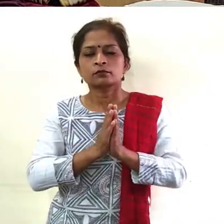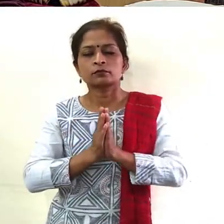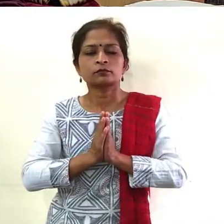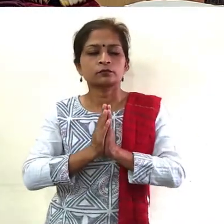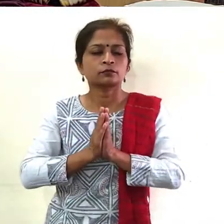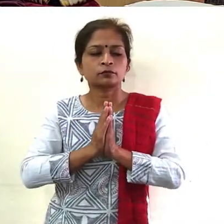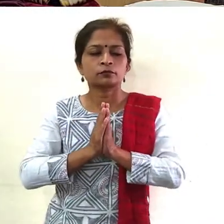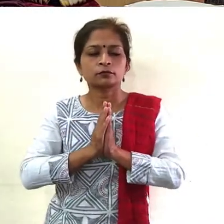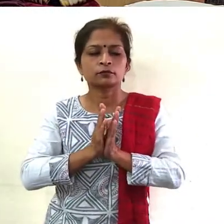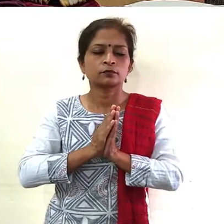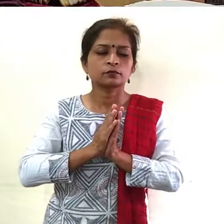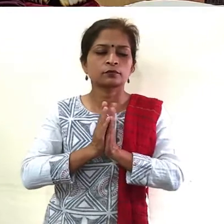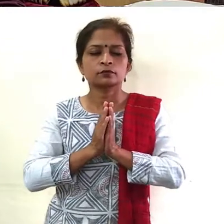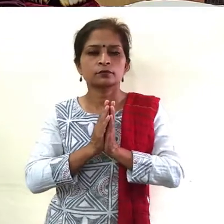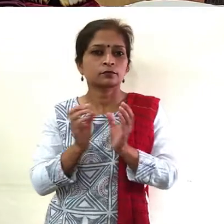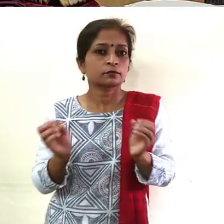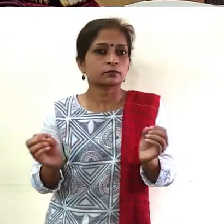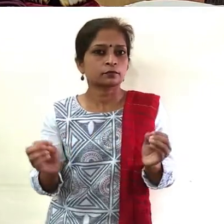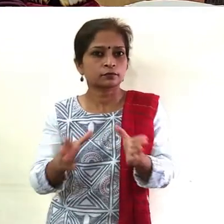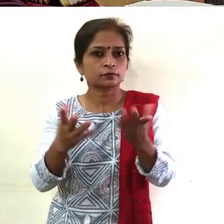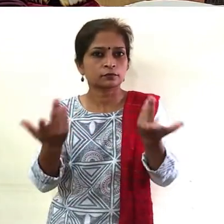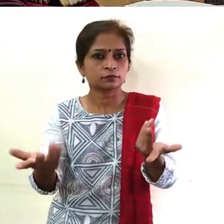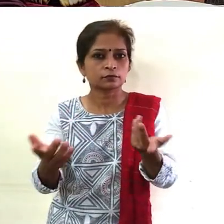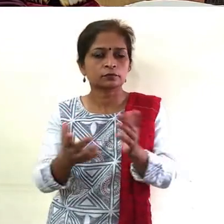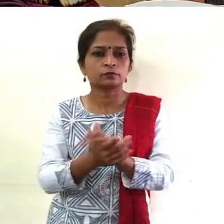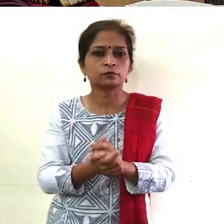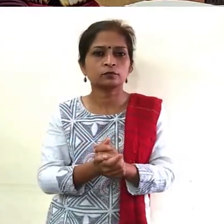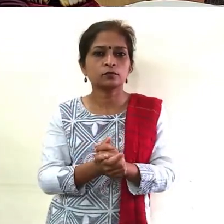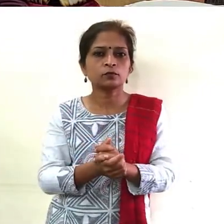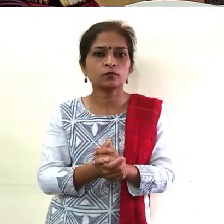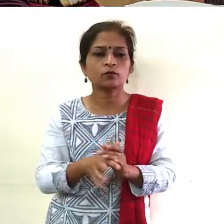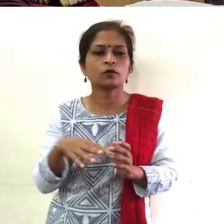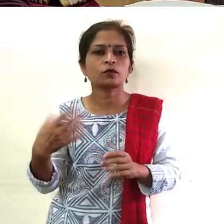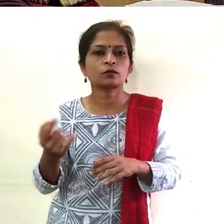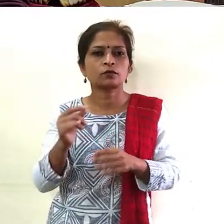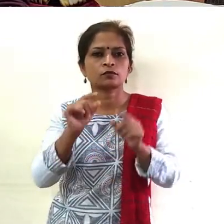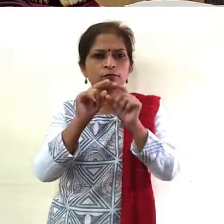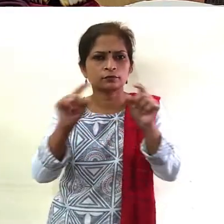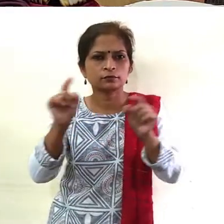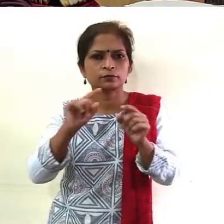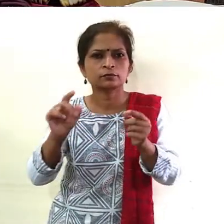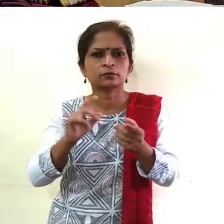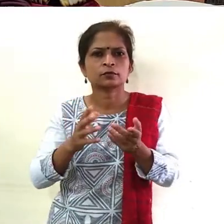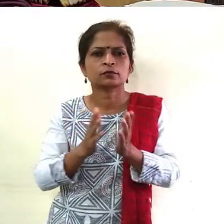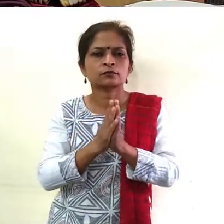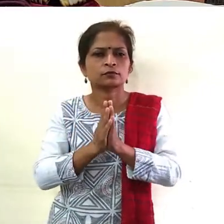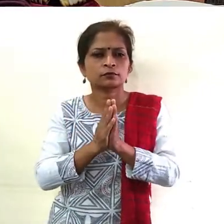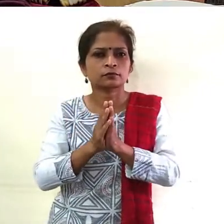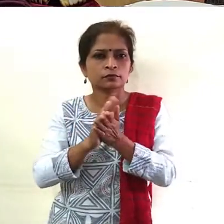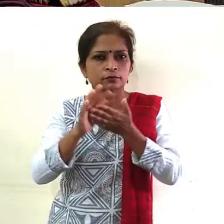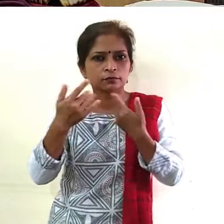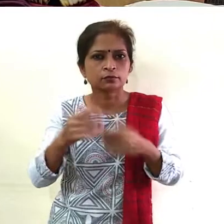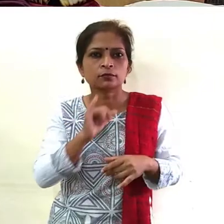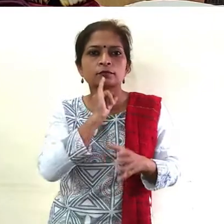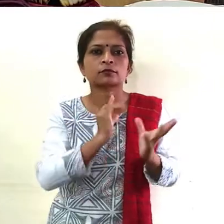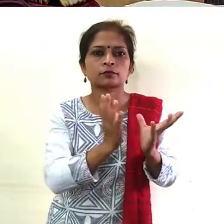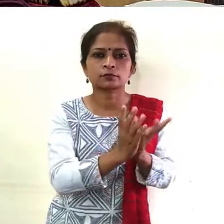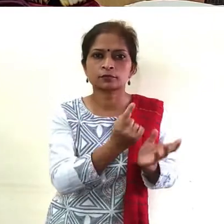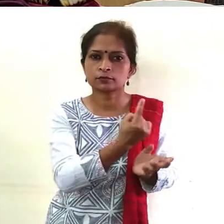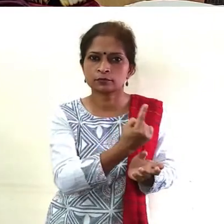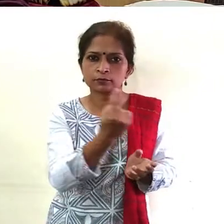की। उन्होंने प्रार्थना करना शुरू किया, और जब पहला मंत्र खत्म होता तो एक कमल का फूल